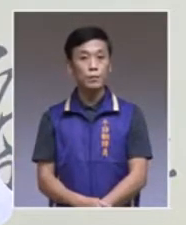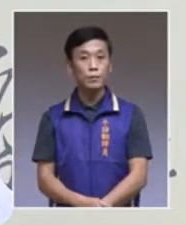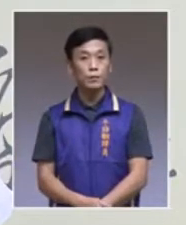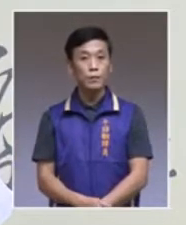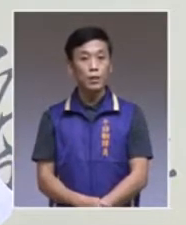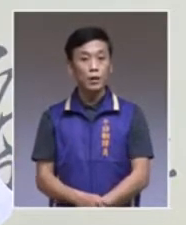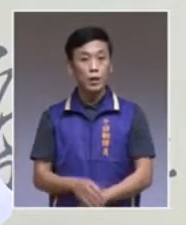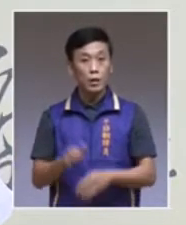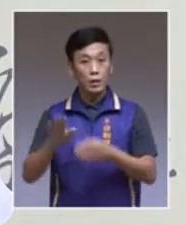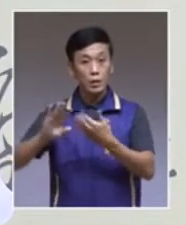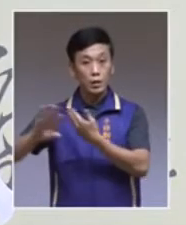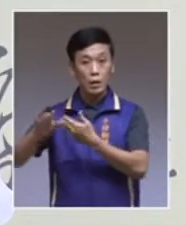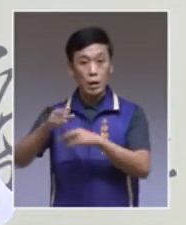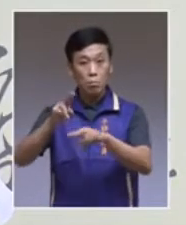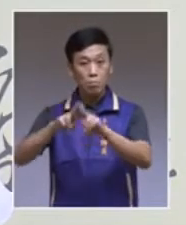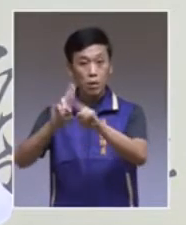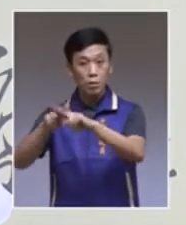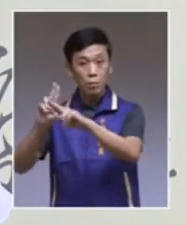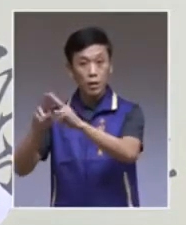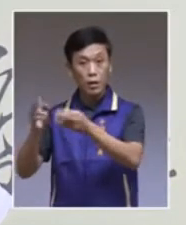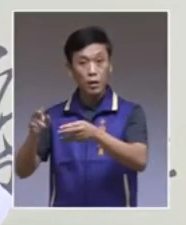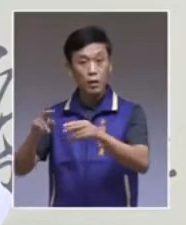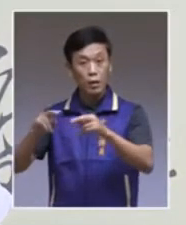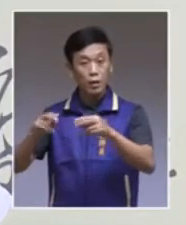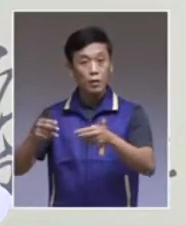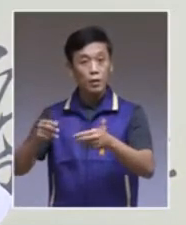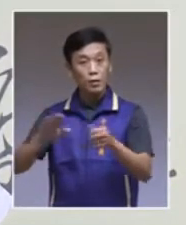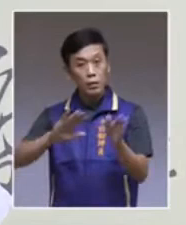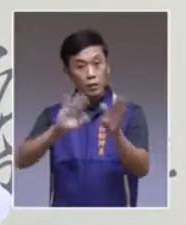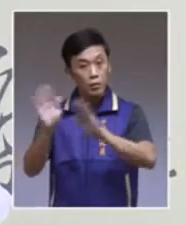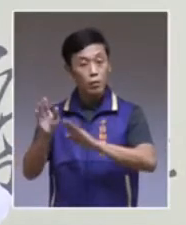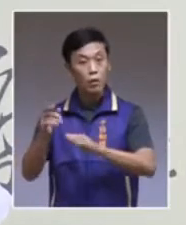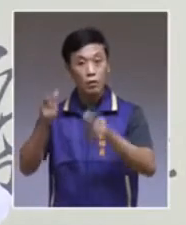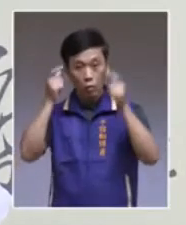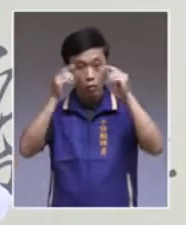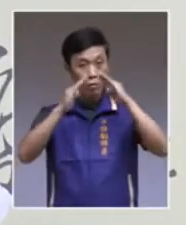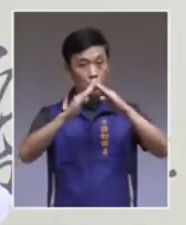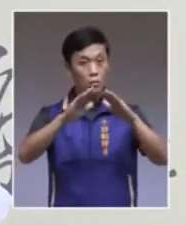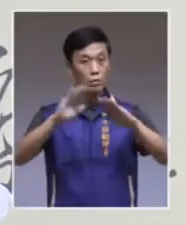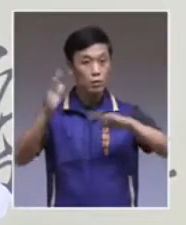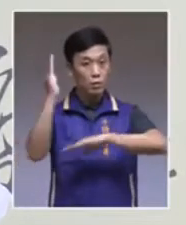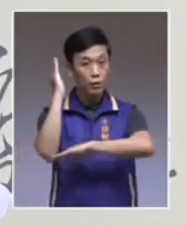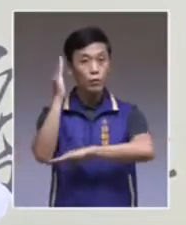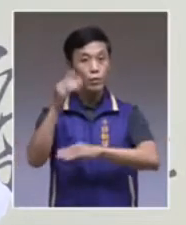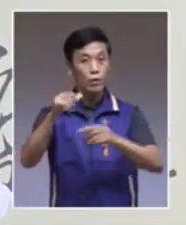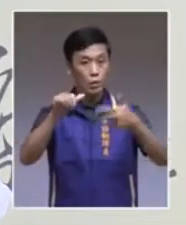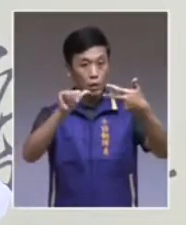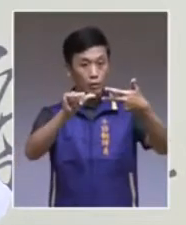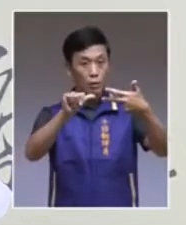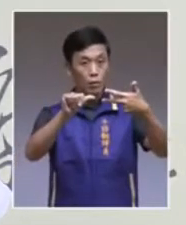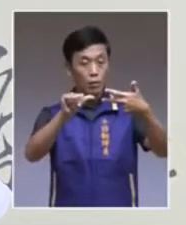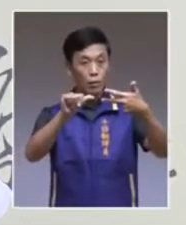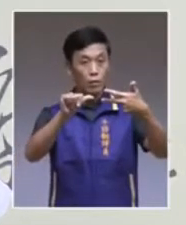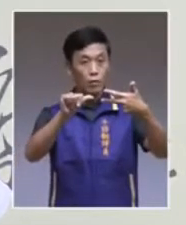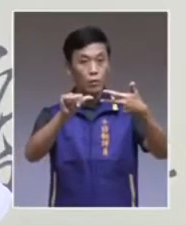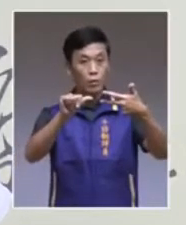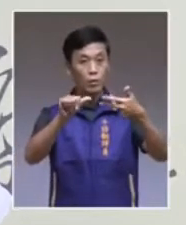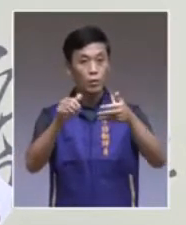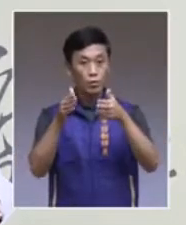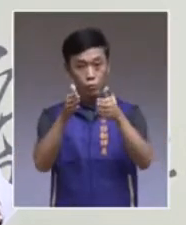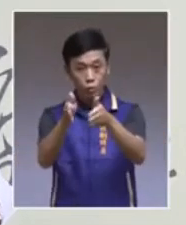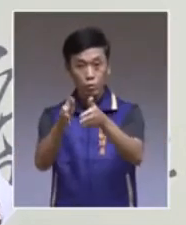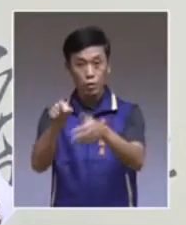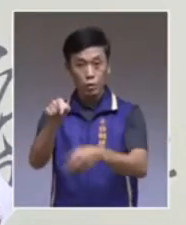这个放宽的一个措施我们也可能高雄市政府会在礼拜五的时候我们会来一次性